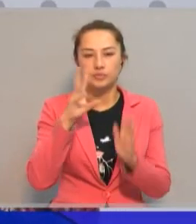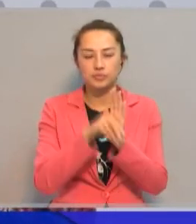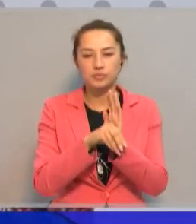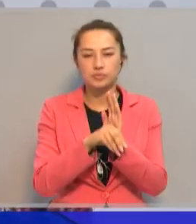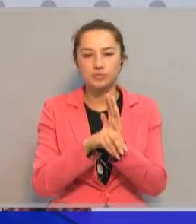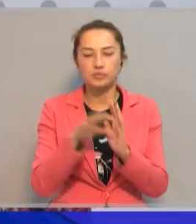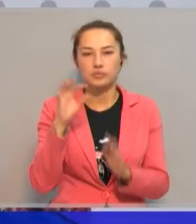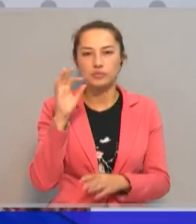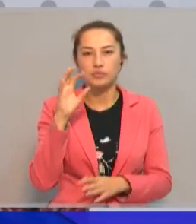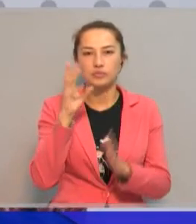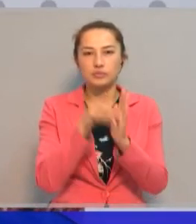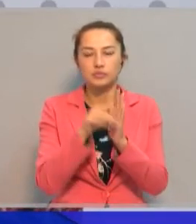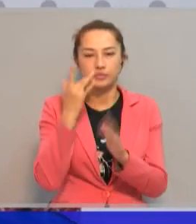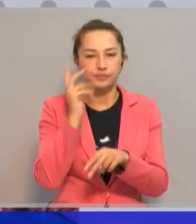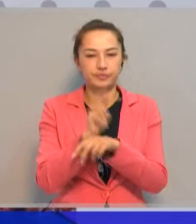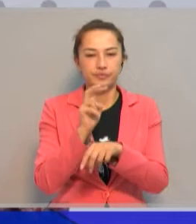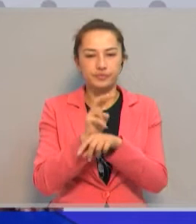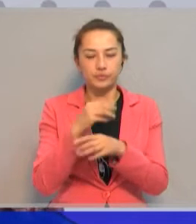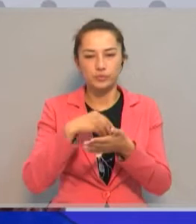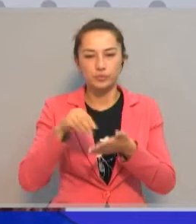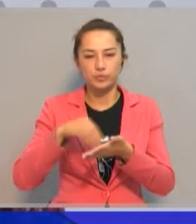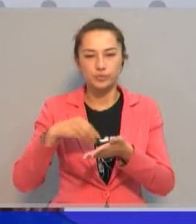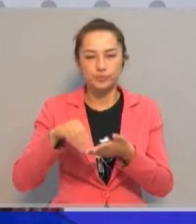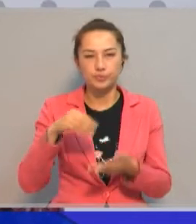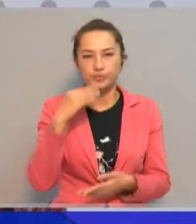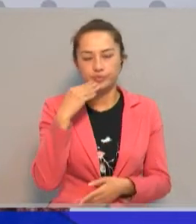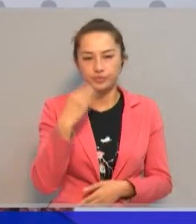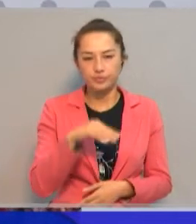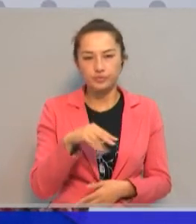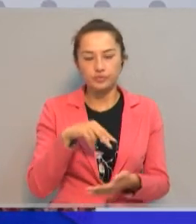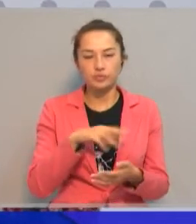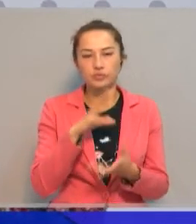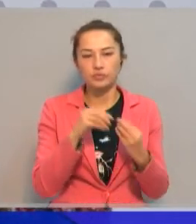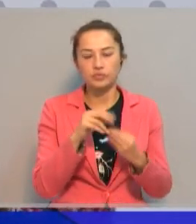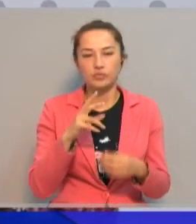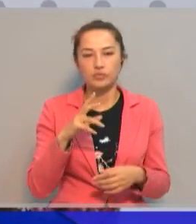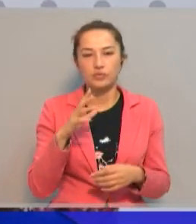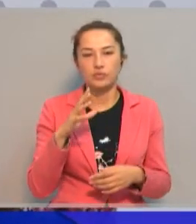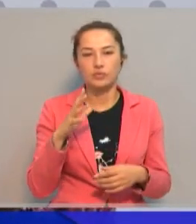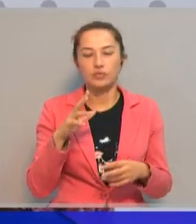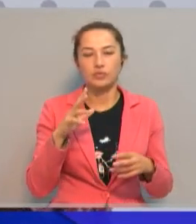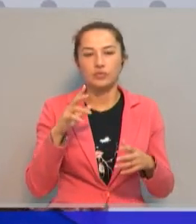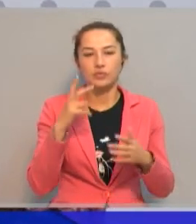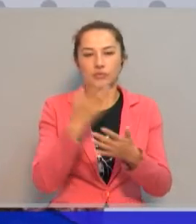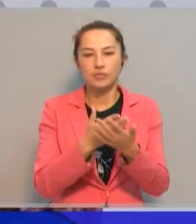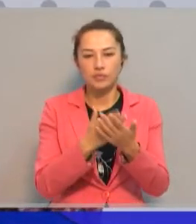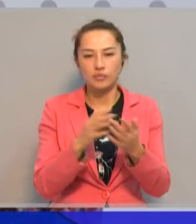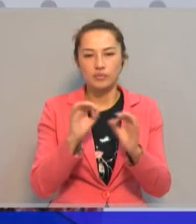тұтынушысы болып келеміз. Мама подиум дүкені сапасы өте керемет, қыздарының обслуживаниясы.